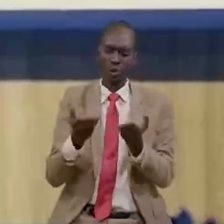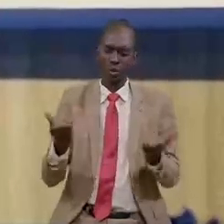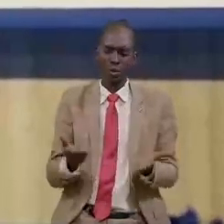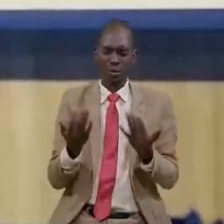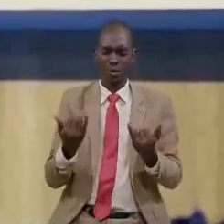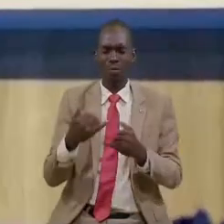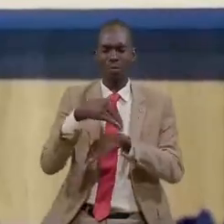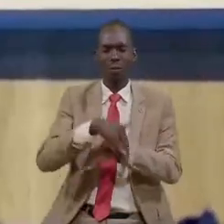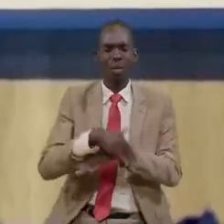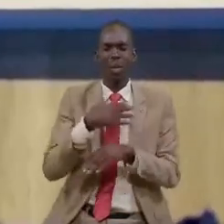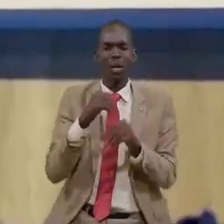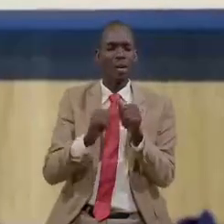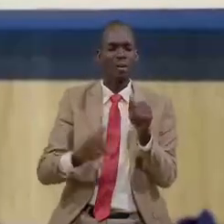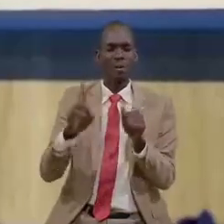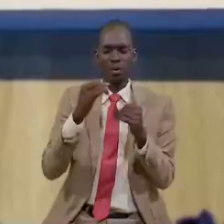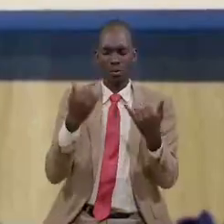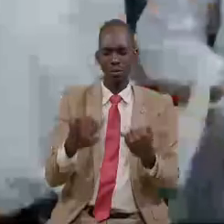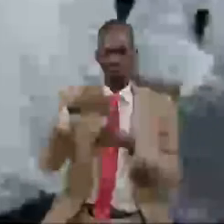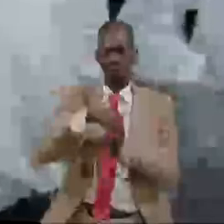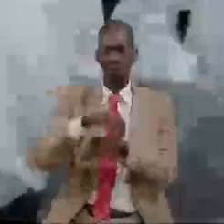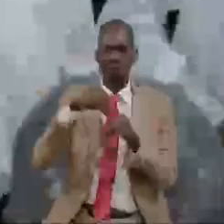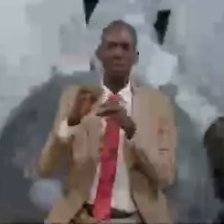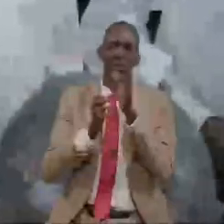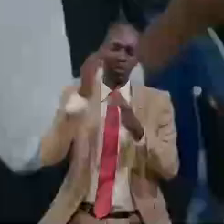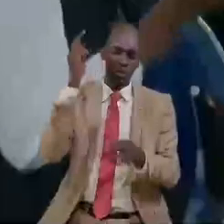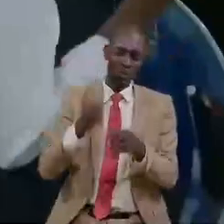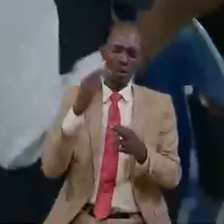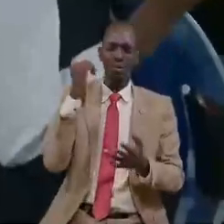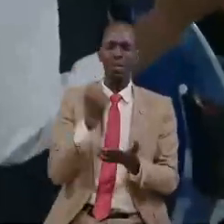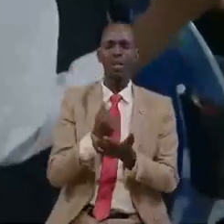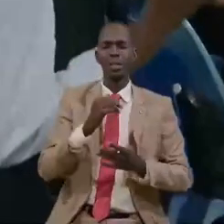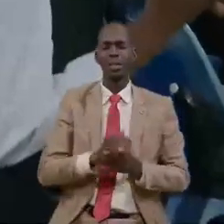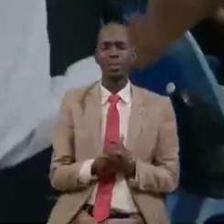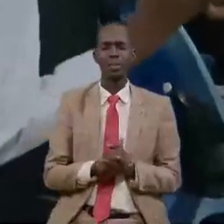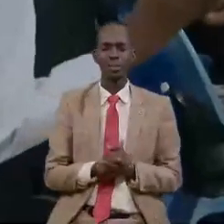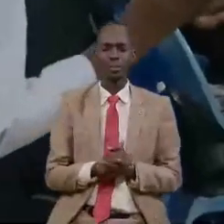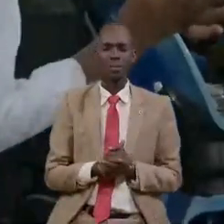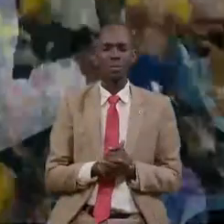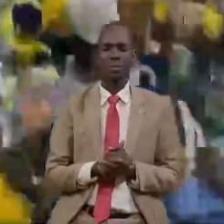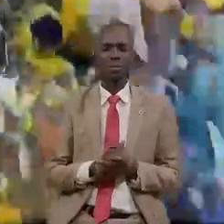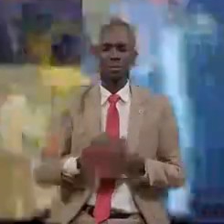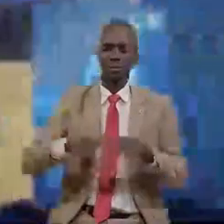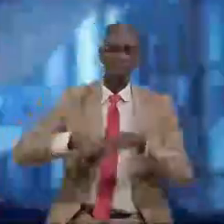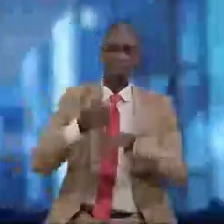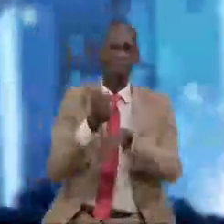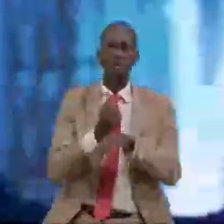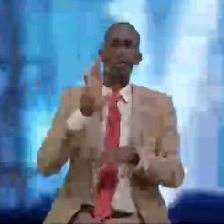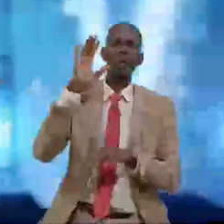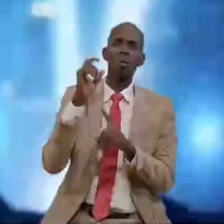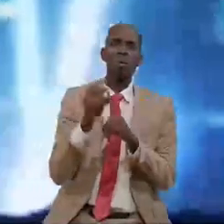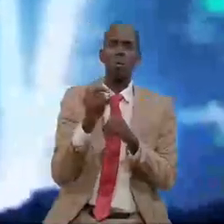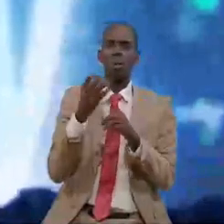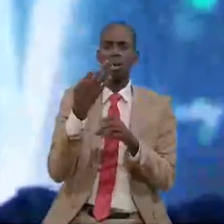et partout ce soir au nom de Jésus-Christ. Confirme ta parole de